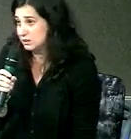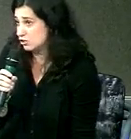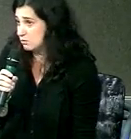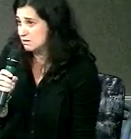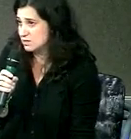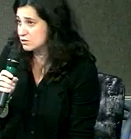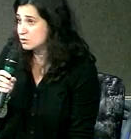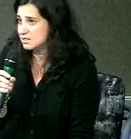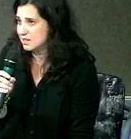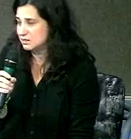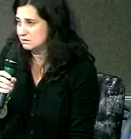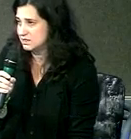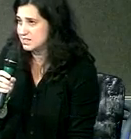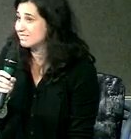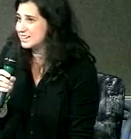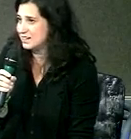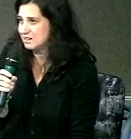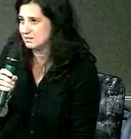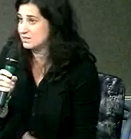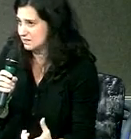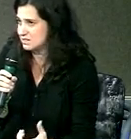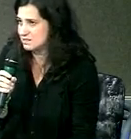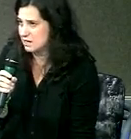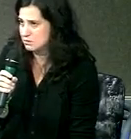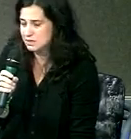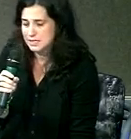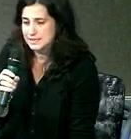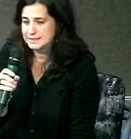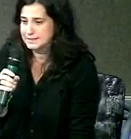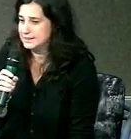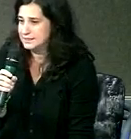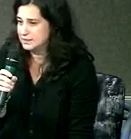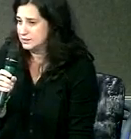question d'attachement, c'est sûr et certain que c'est une clé dans ce système.